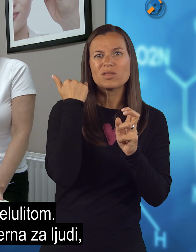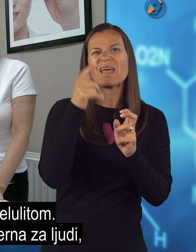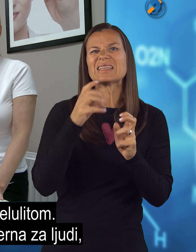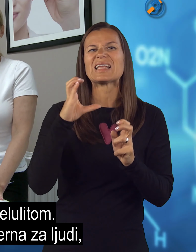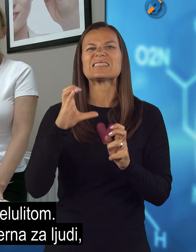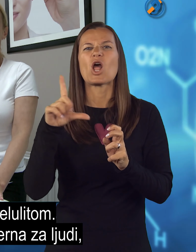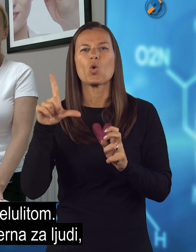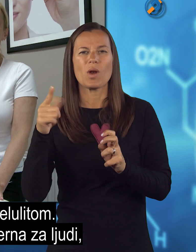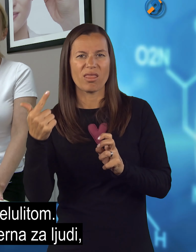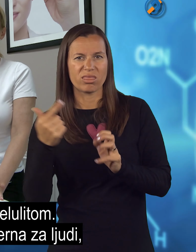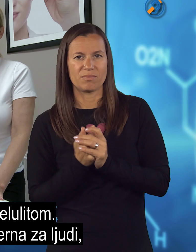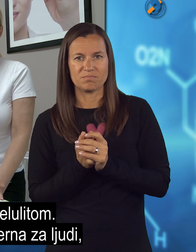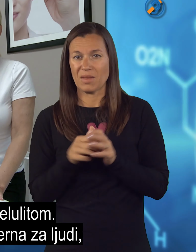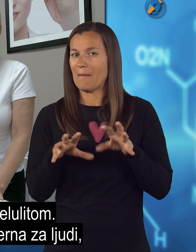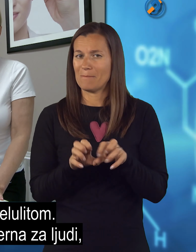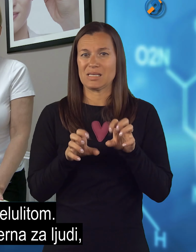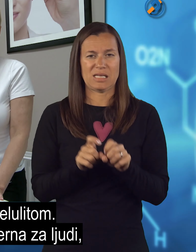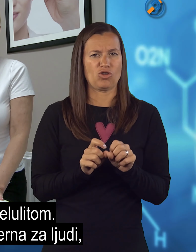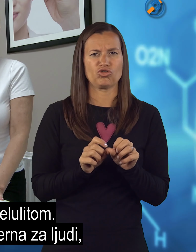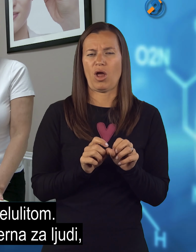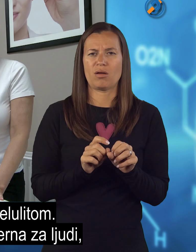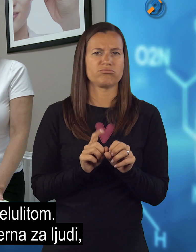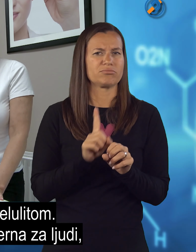celulitom. Masaža absolutno ni